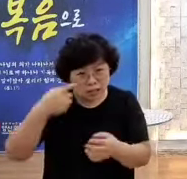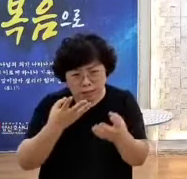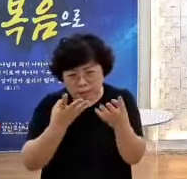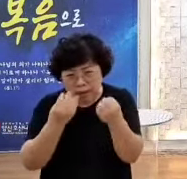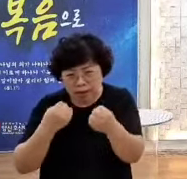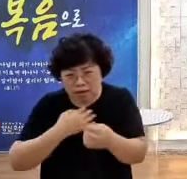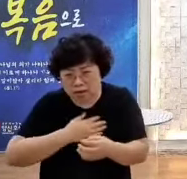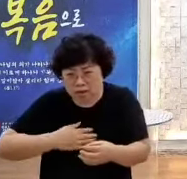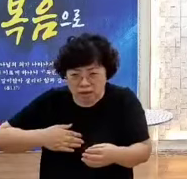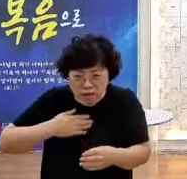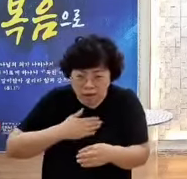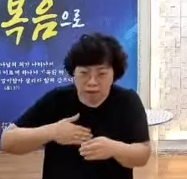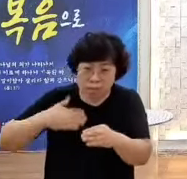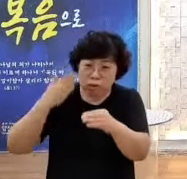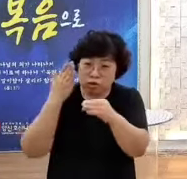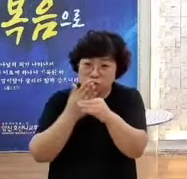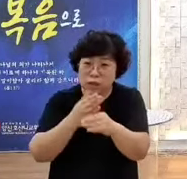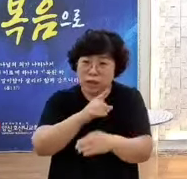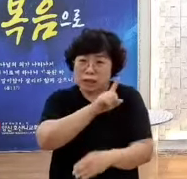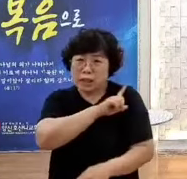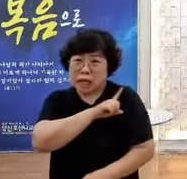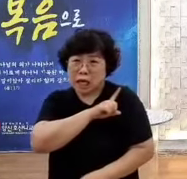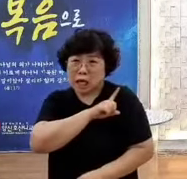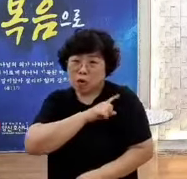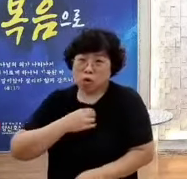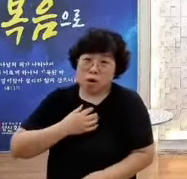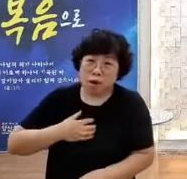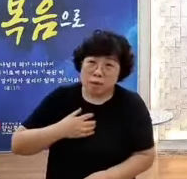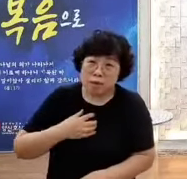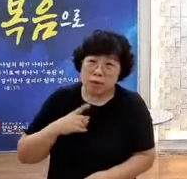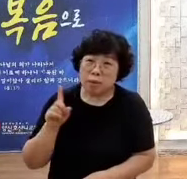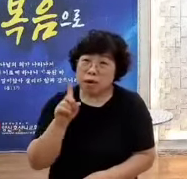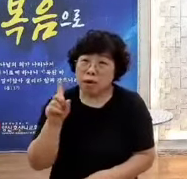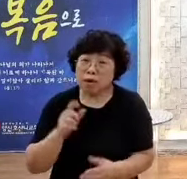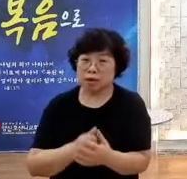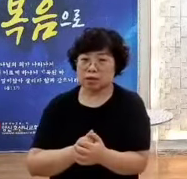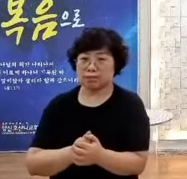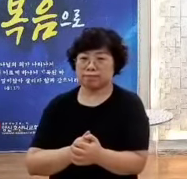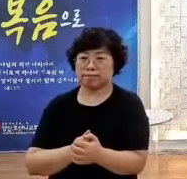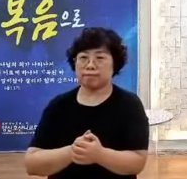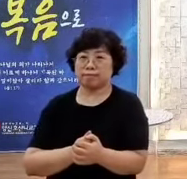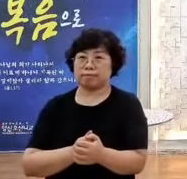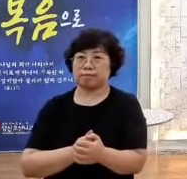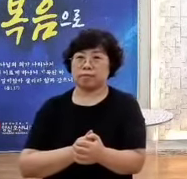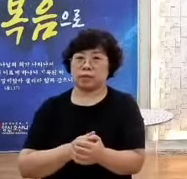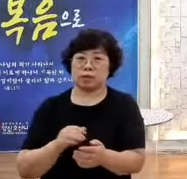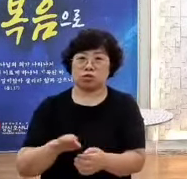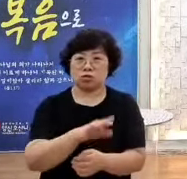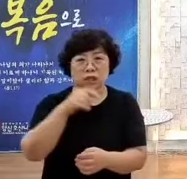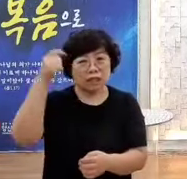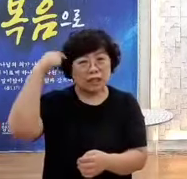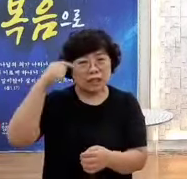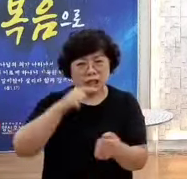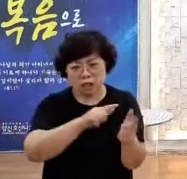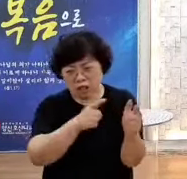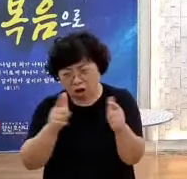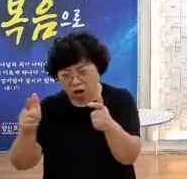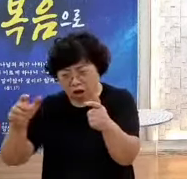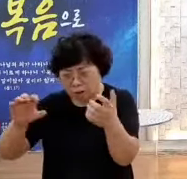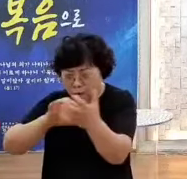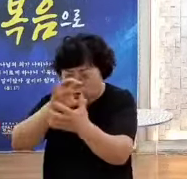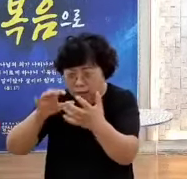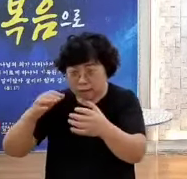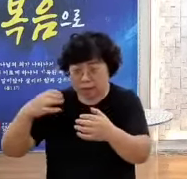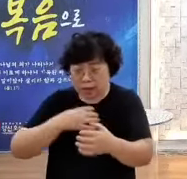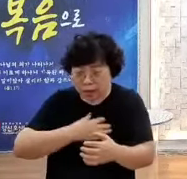가운데서 최고의 감정을 심리학자들은 뭐라고 하는지 아세요? 여러분, 우리가 느끼는 많은 감정들이 있잖아요.